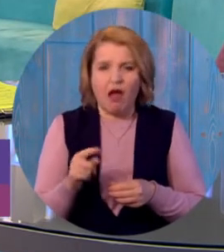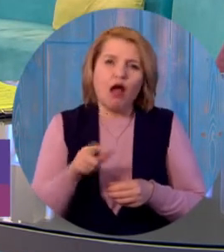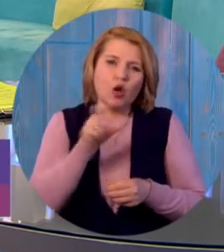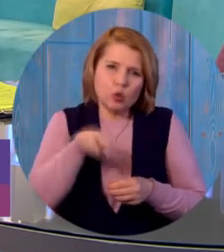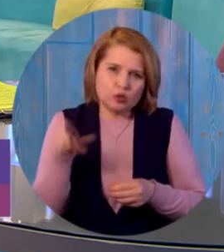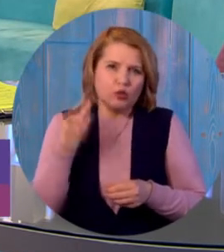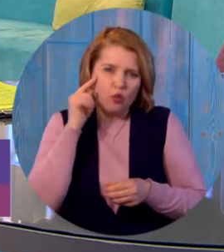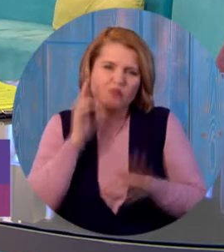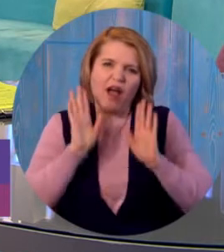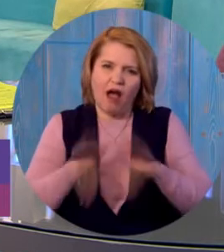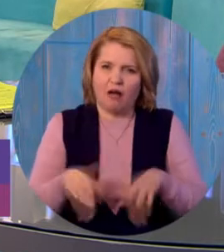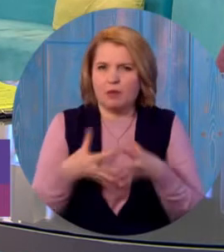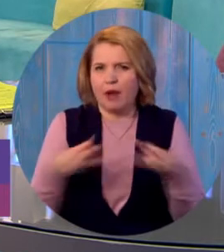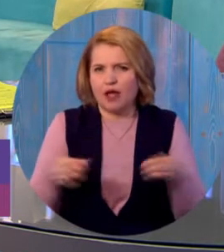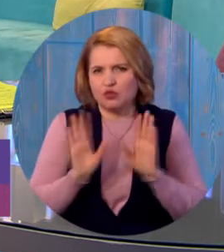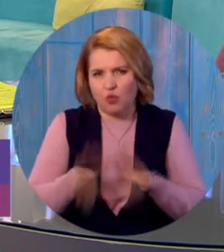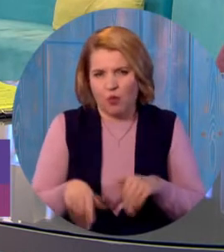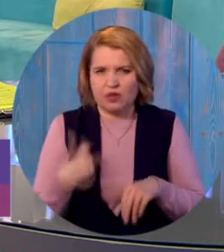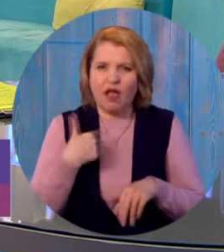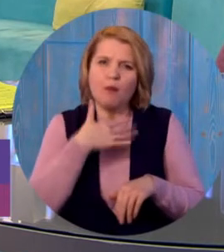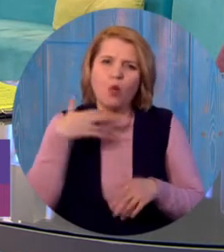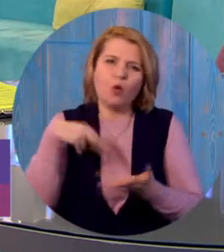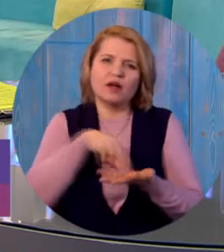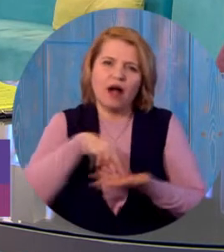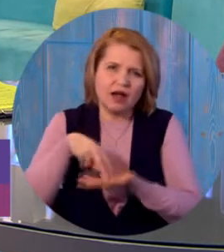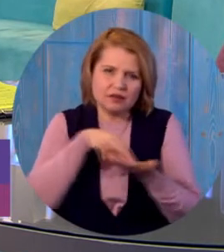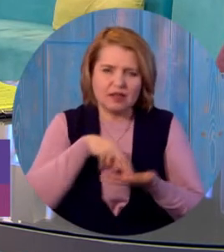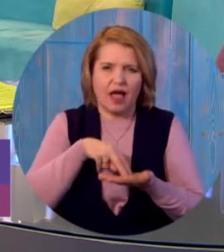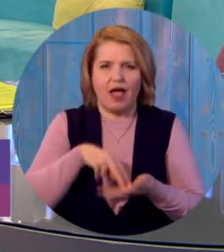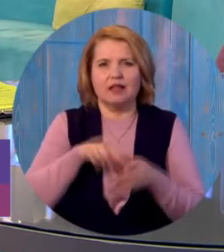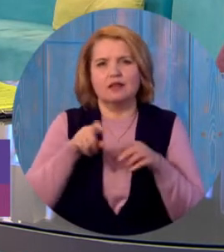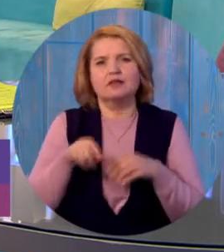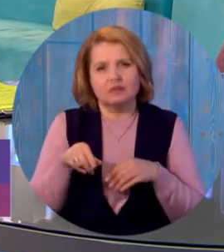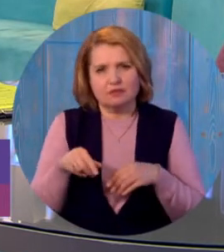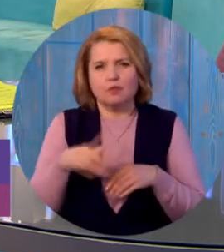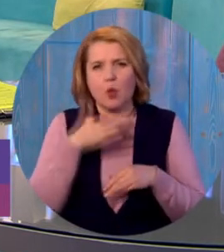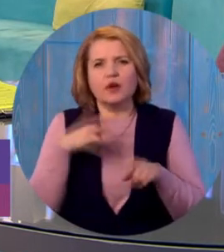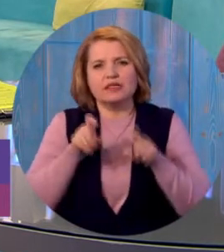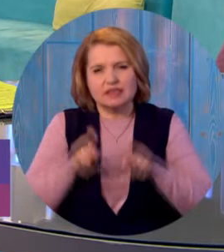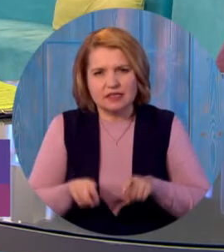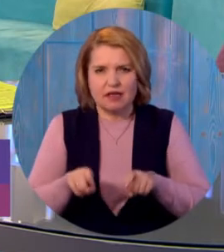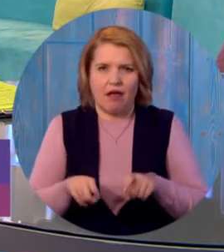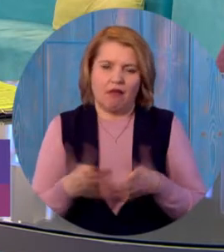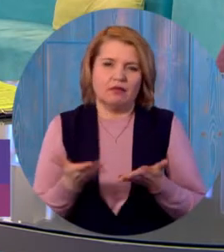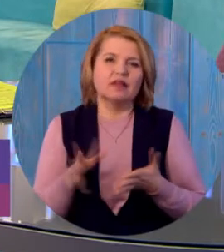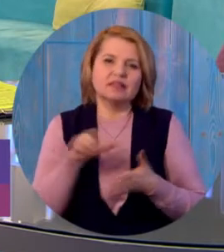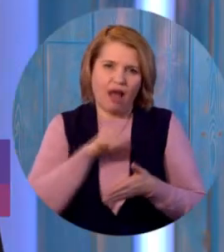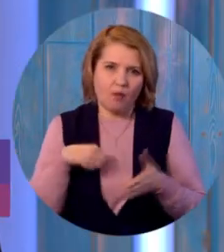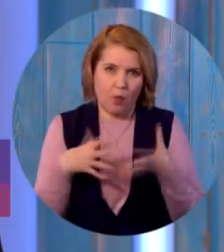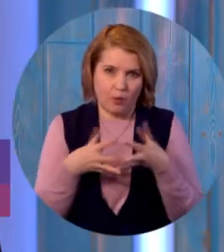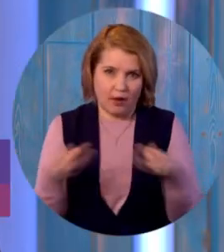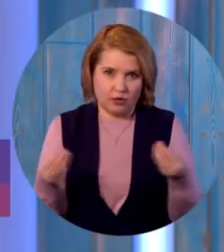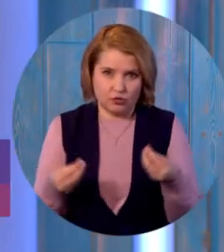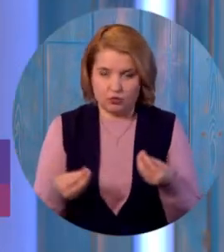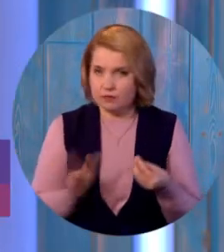это я долго стоял, а это я много сидел, ничего, сейчас лягу. И контрастный душ, и все само пройдет. Но, к сожалению, так нельзя. Вот если у